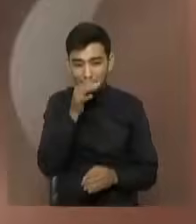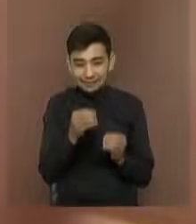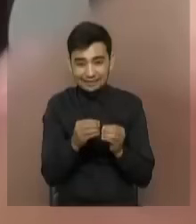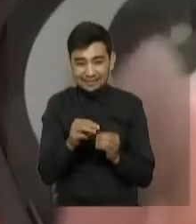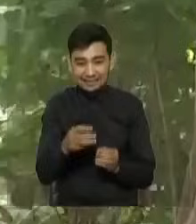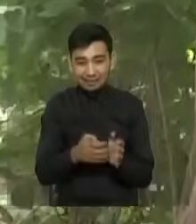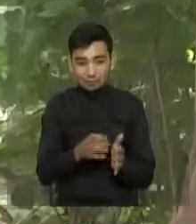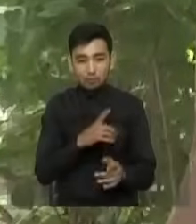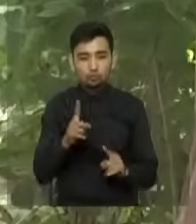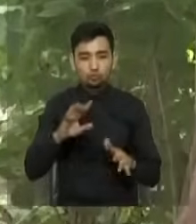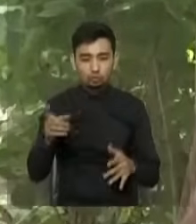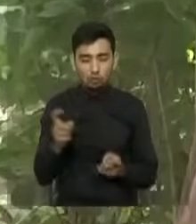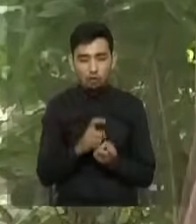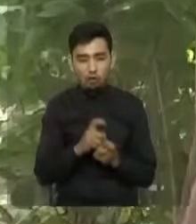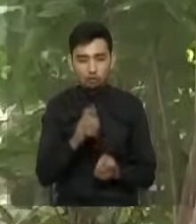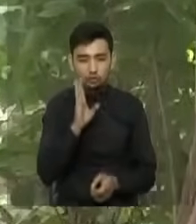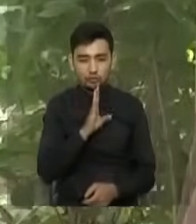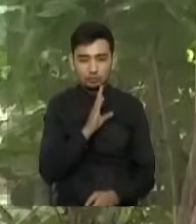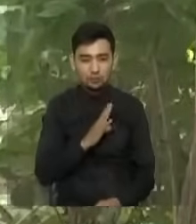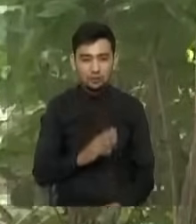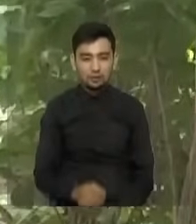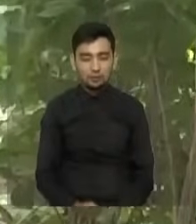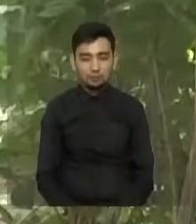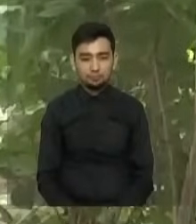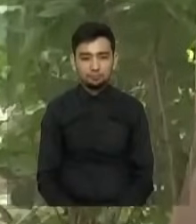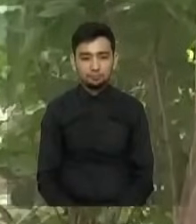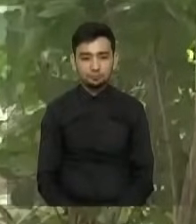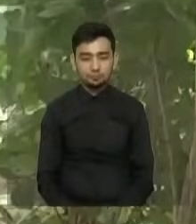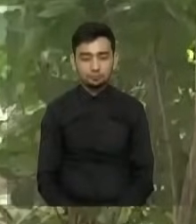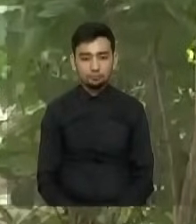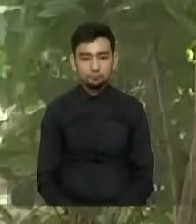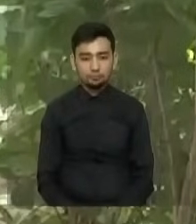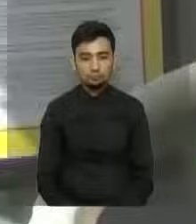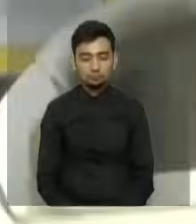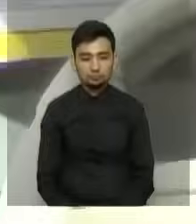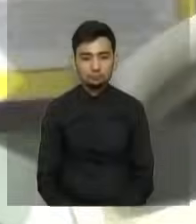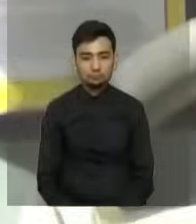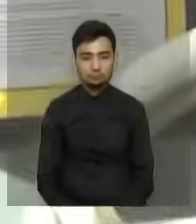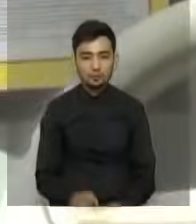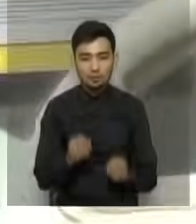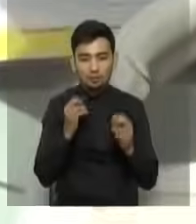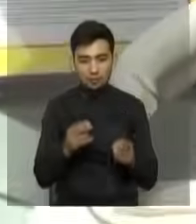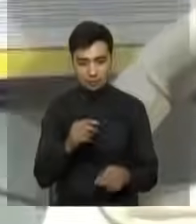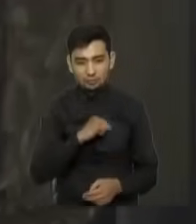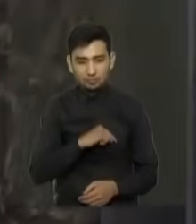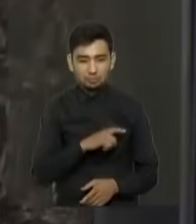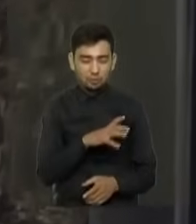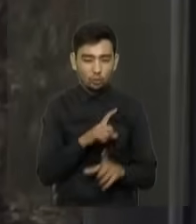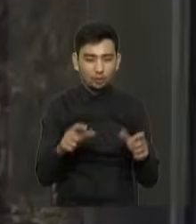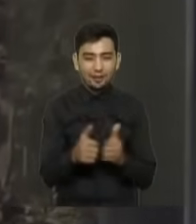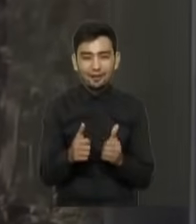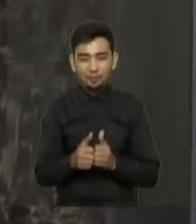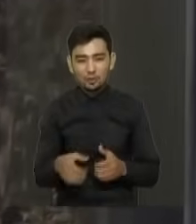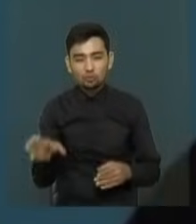Что произошло? Все бабушки подхватили, стали говорить о том, что выведите ее, пусть бежит за автобусом. Как повели себя остальные пассажиры